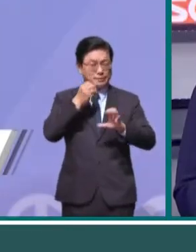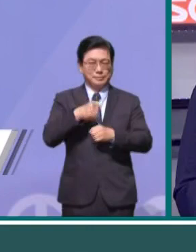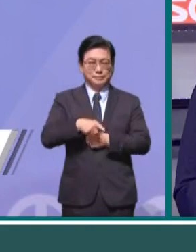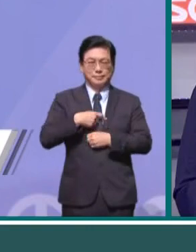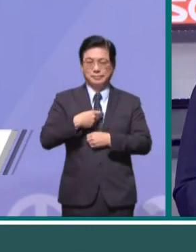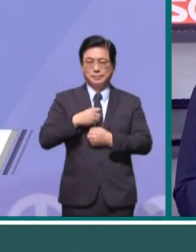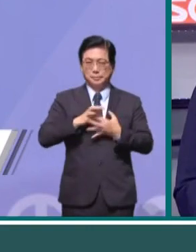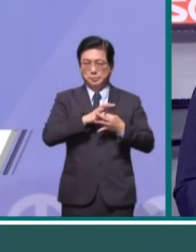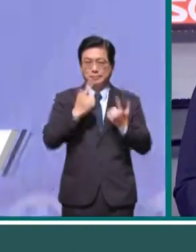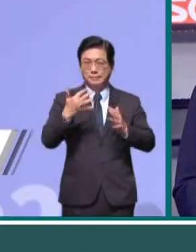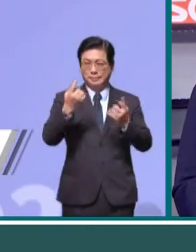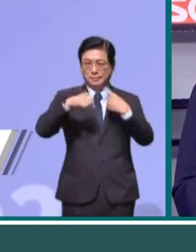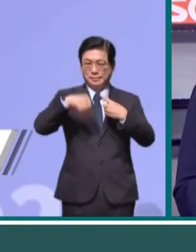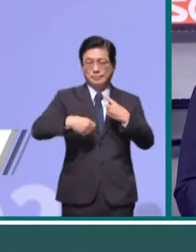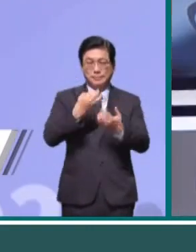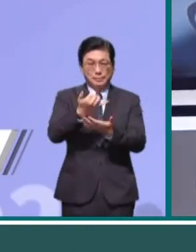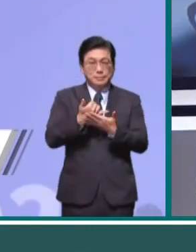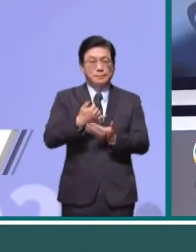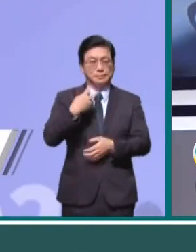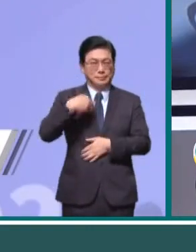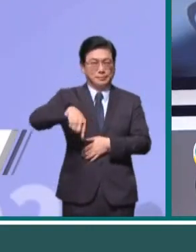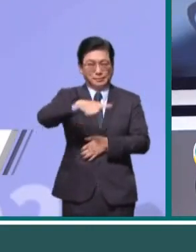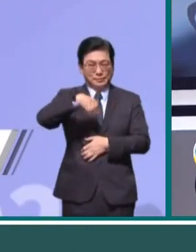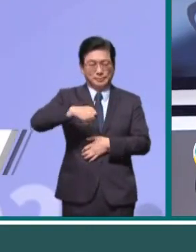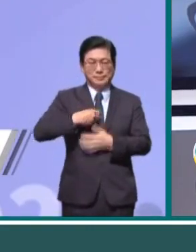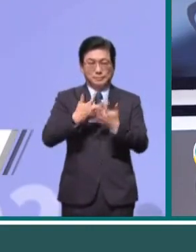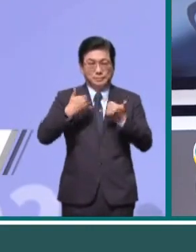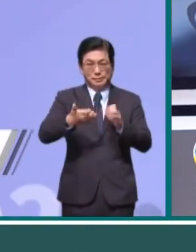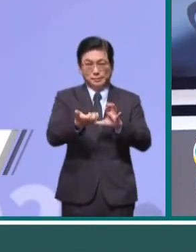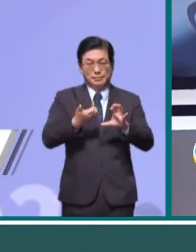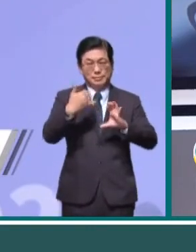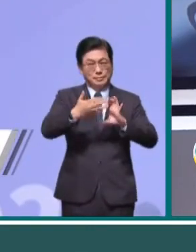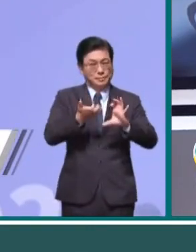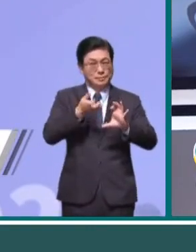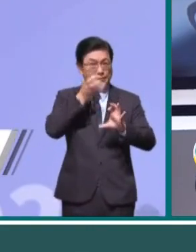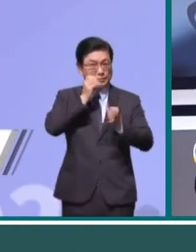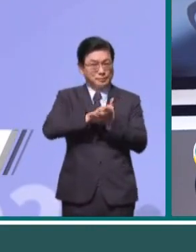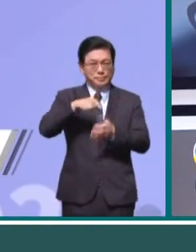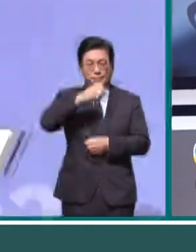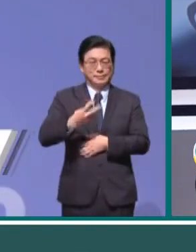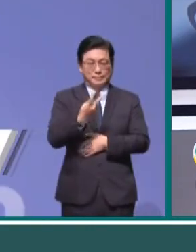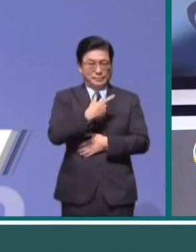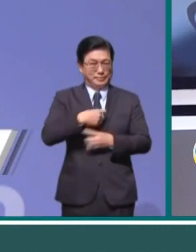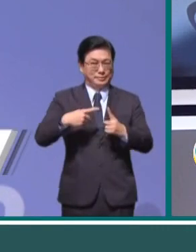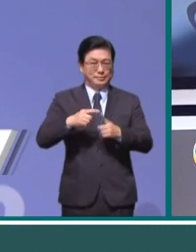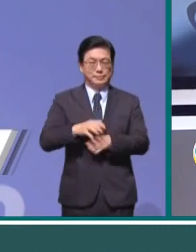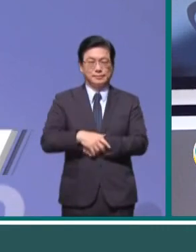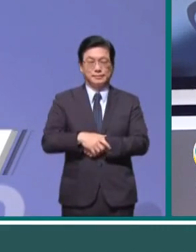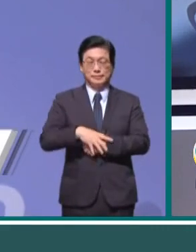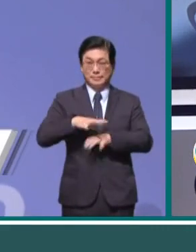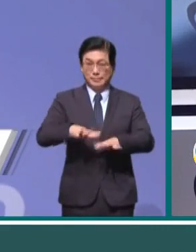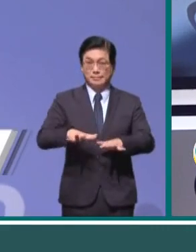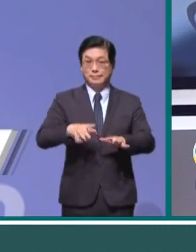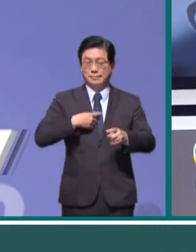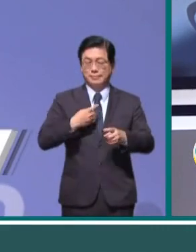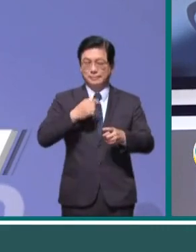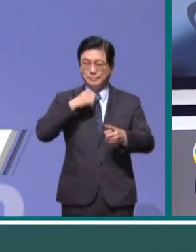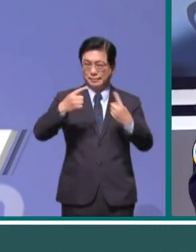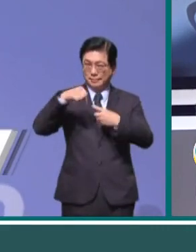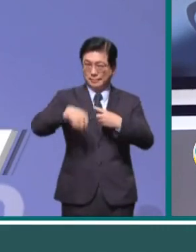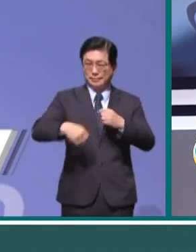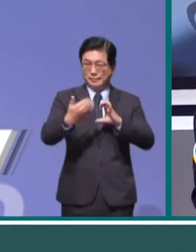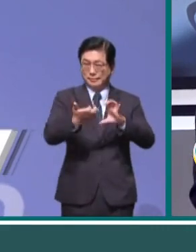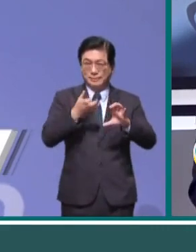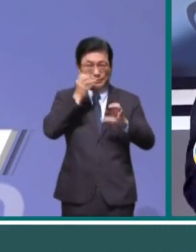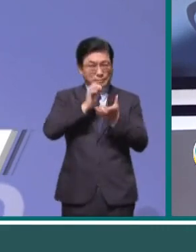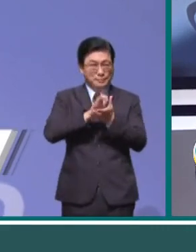不是防疫指挥官，也不是卫福部长。你去讲这个，已经讲了整整差不多有半年的时间